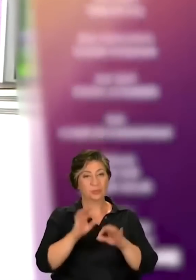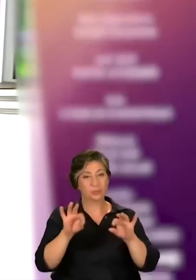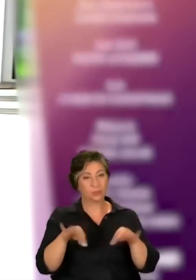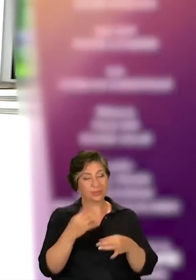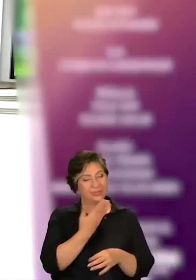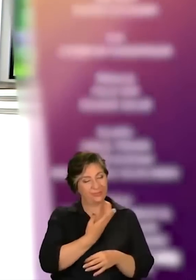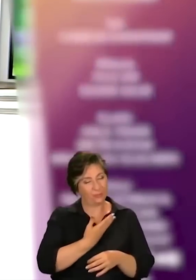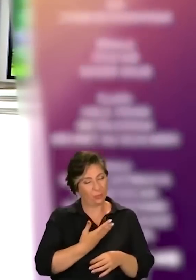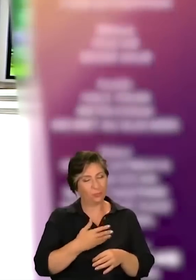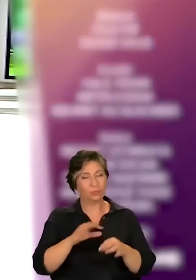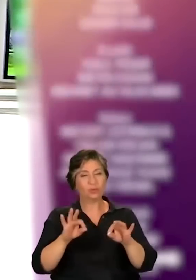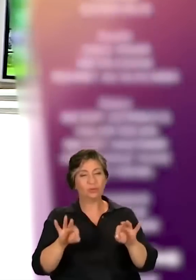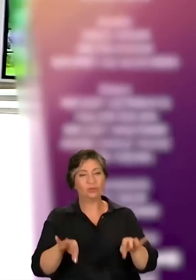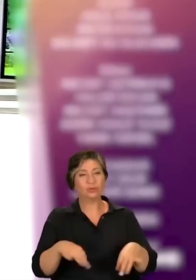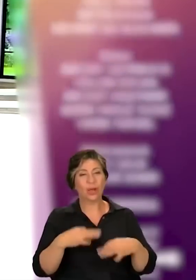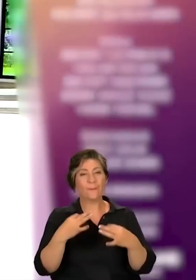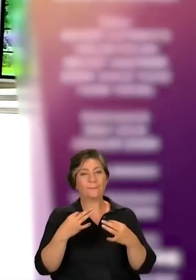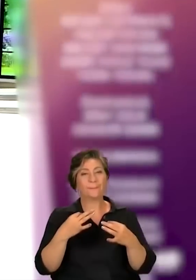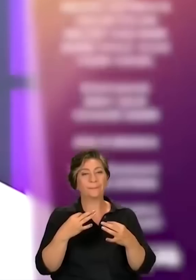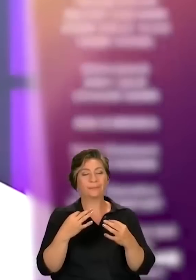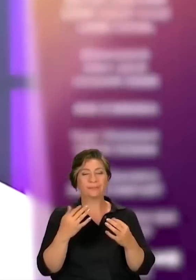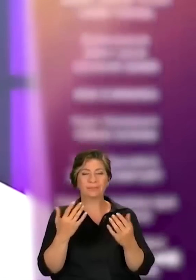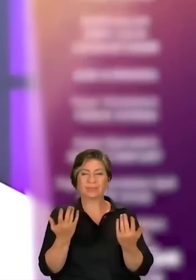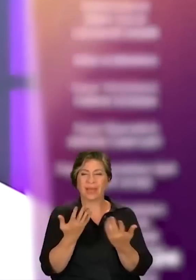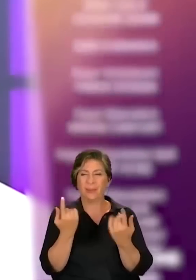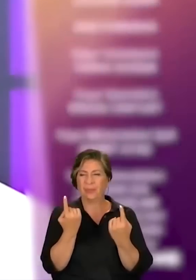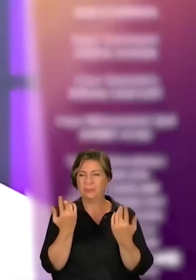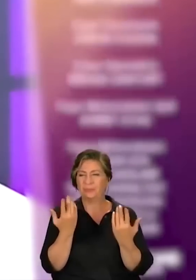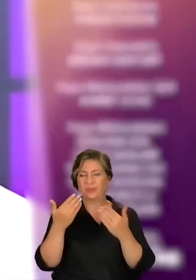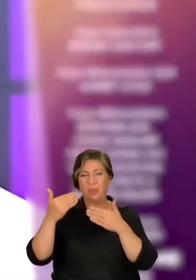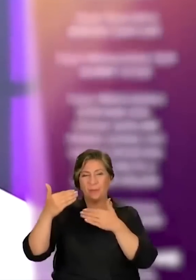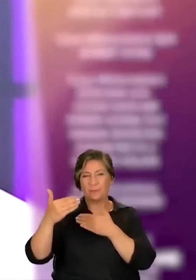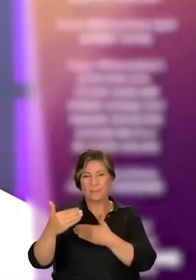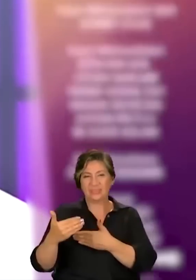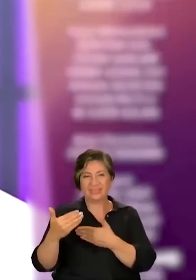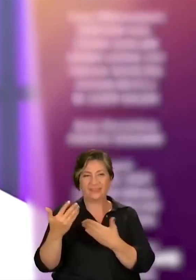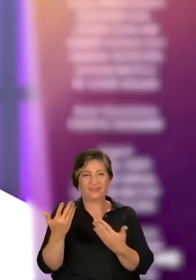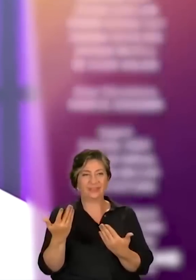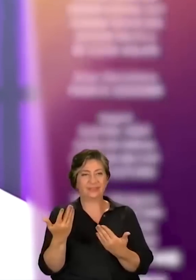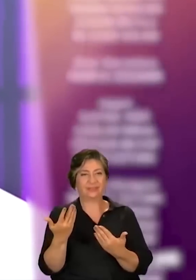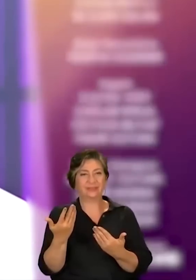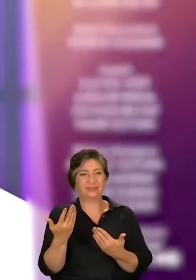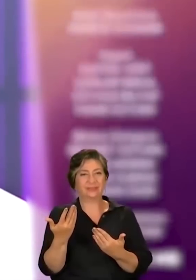Çorap seviyorum. Çorap daha bir mesafedir.